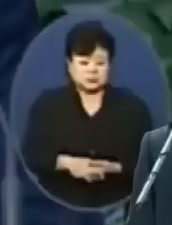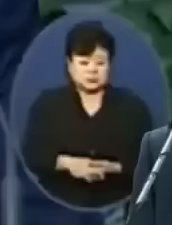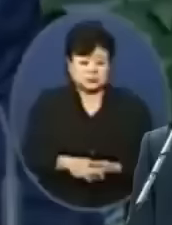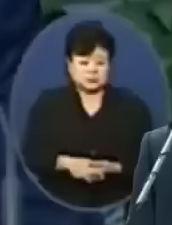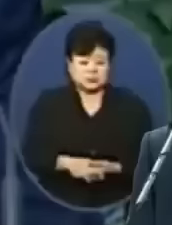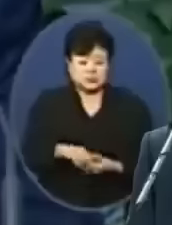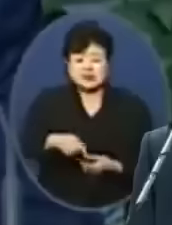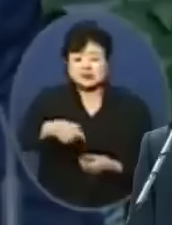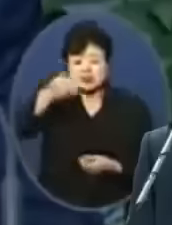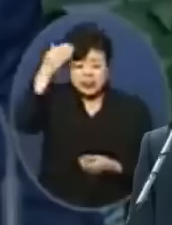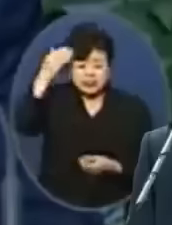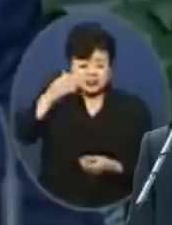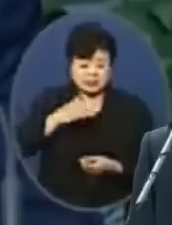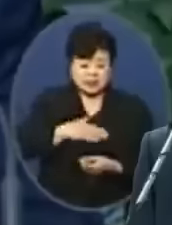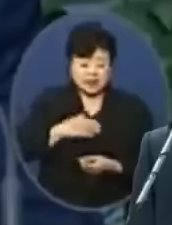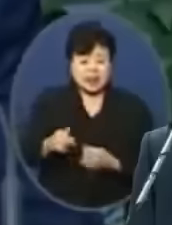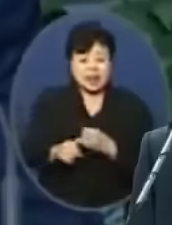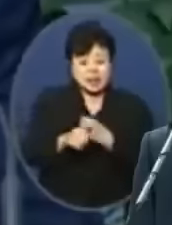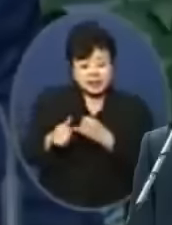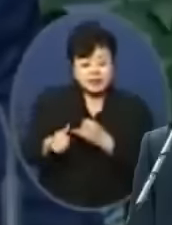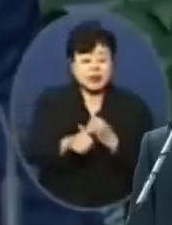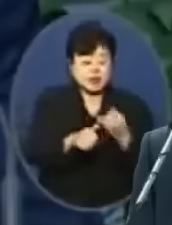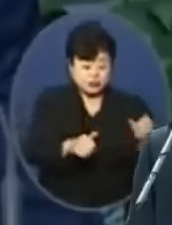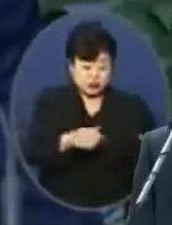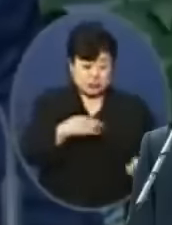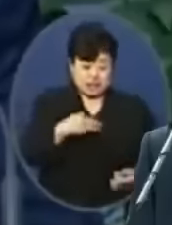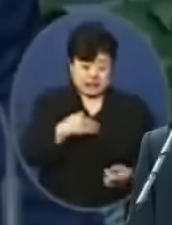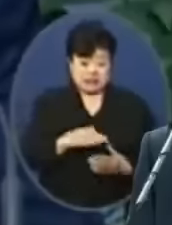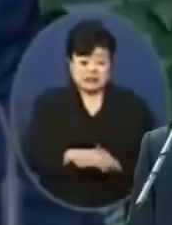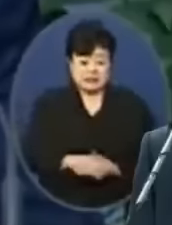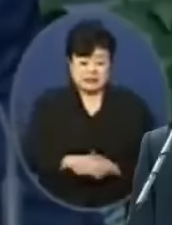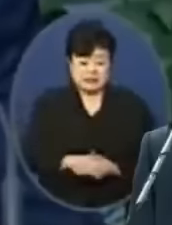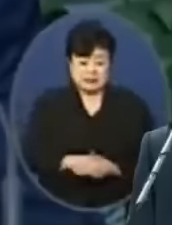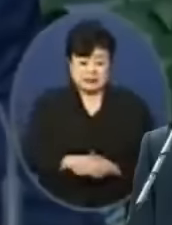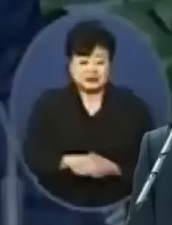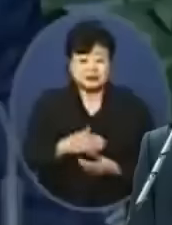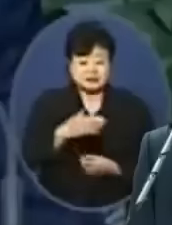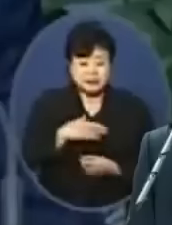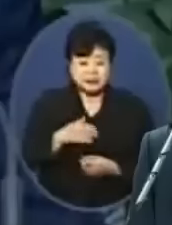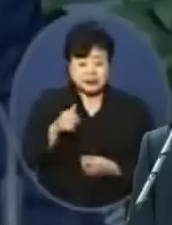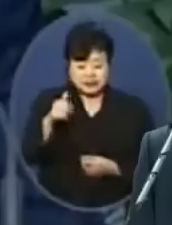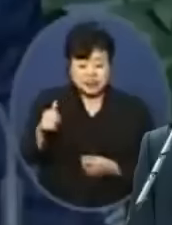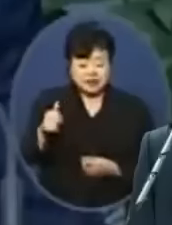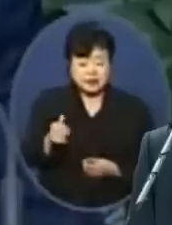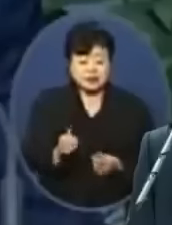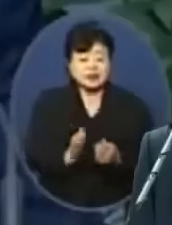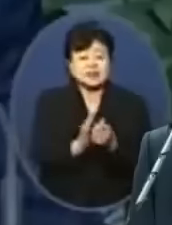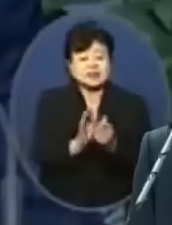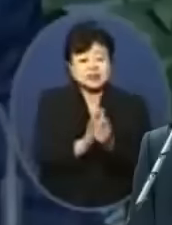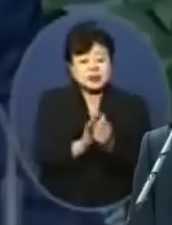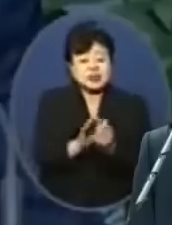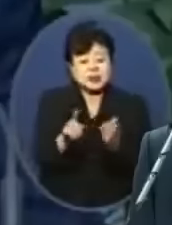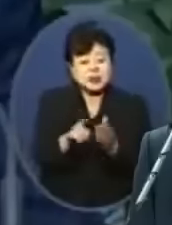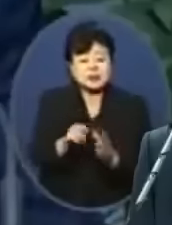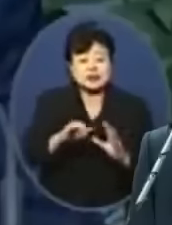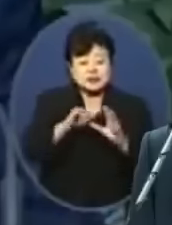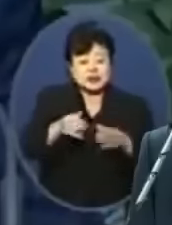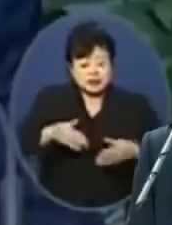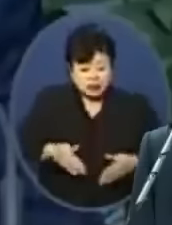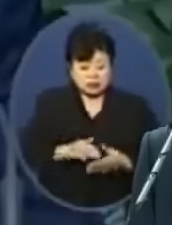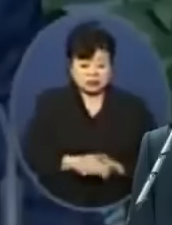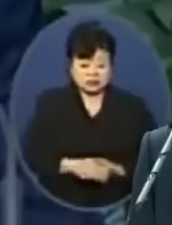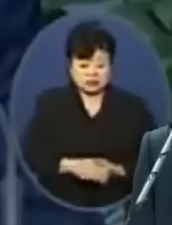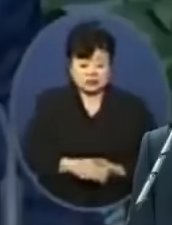잃어버렸습니까? 전에는 우리 남편의 아내였습니다. 나는 남편을 섬기기 위해서 이 세상에